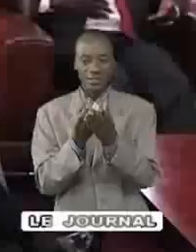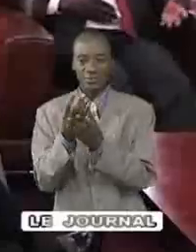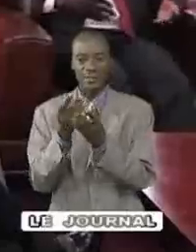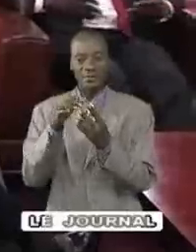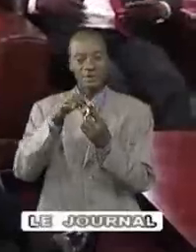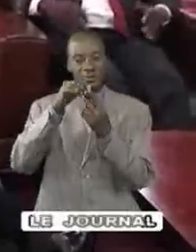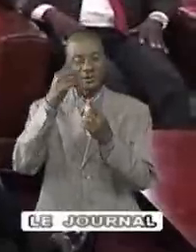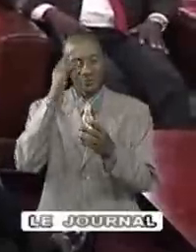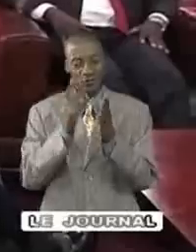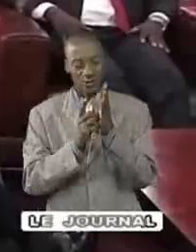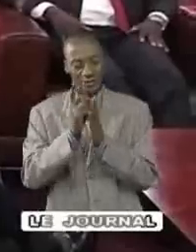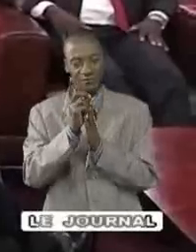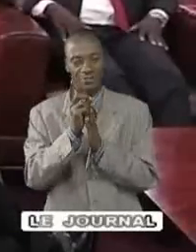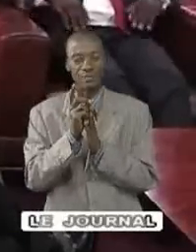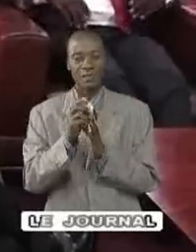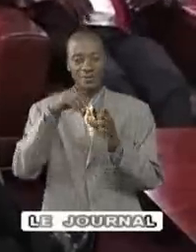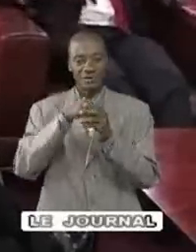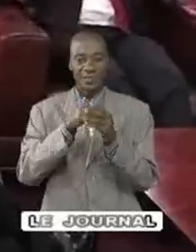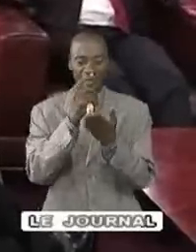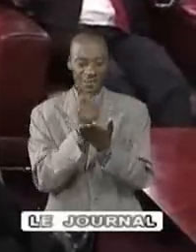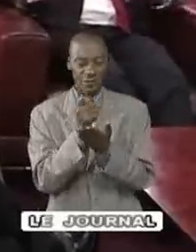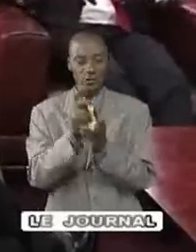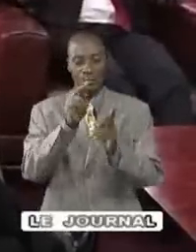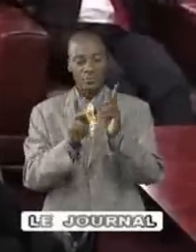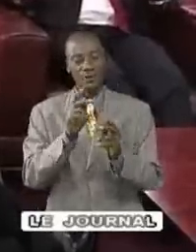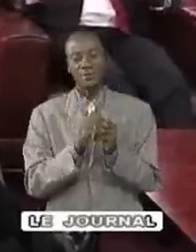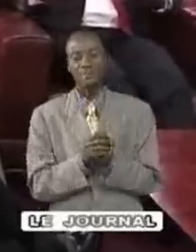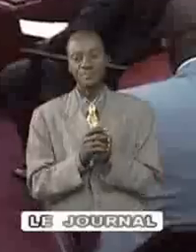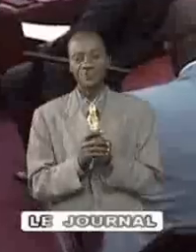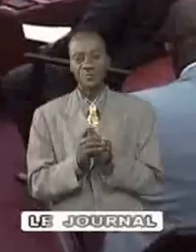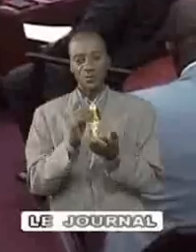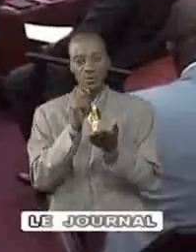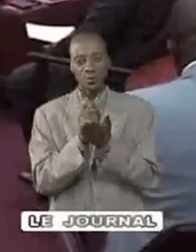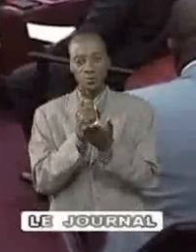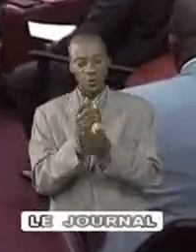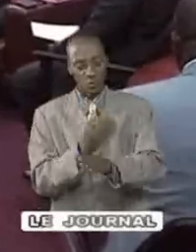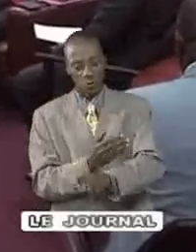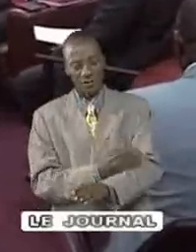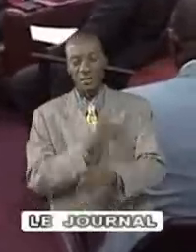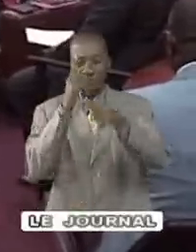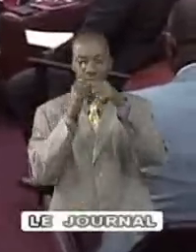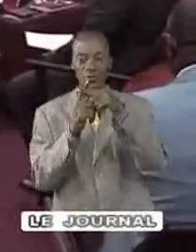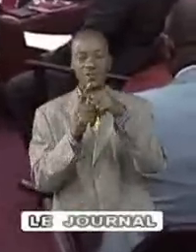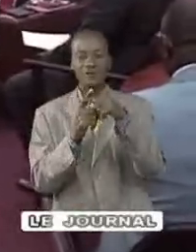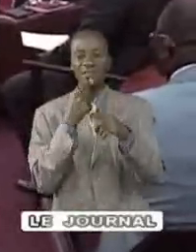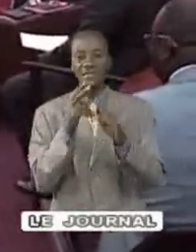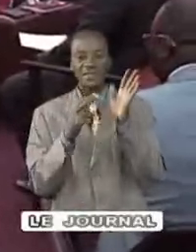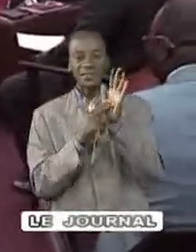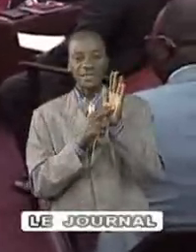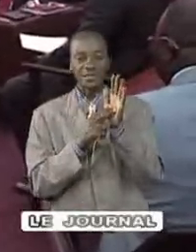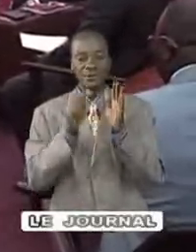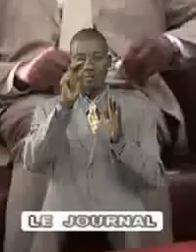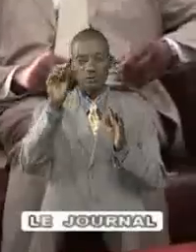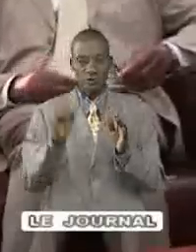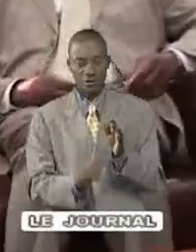au développement par les trésors publics. Le taux de croissance économique étant positif, plus de 7%, les